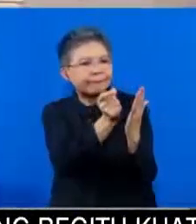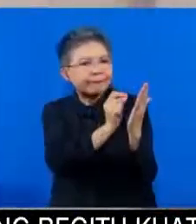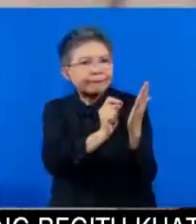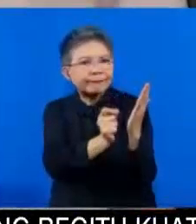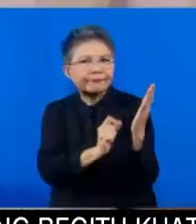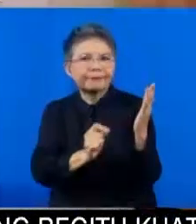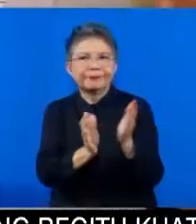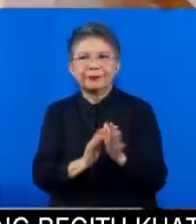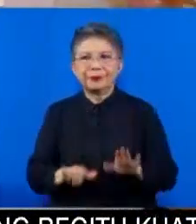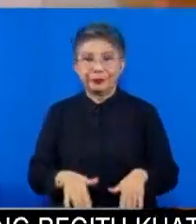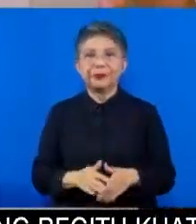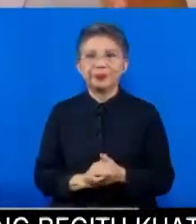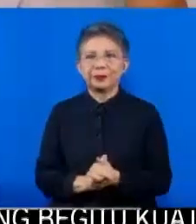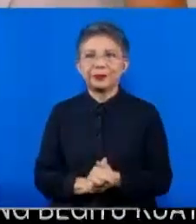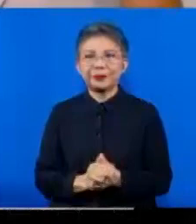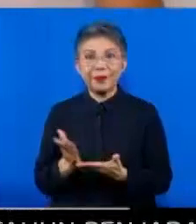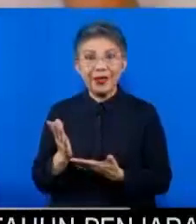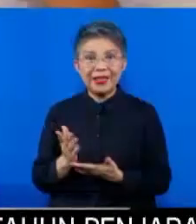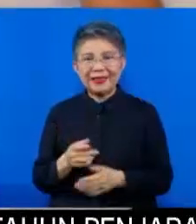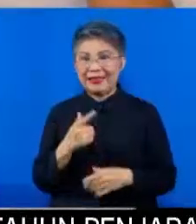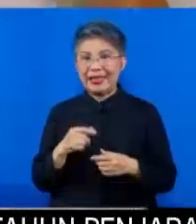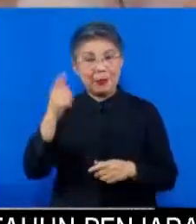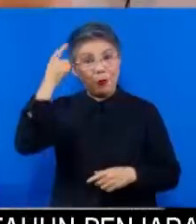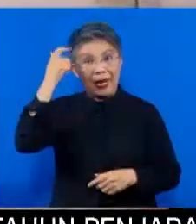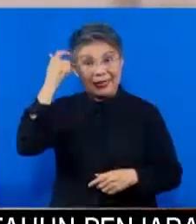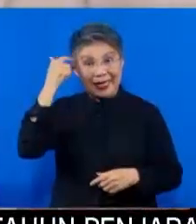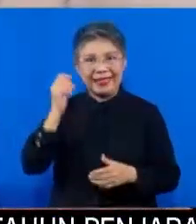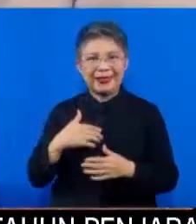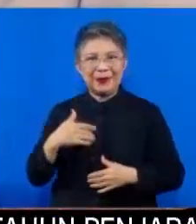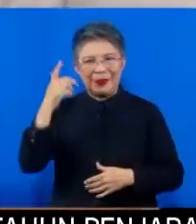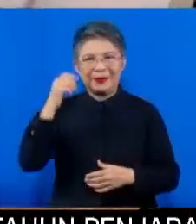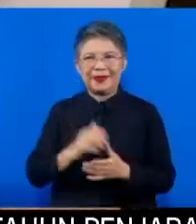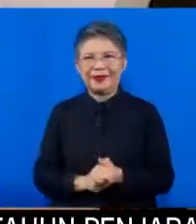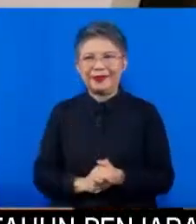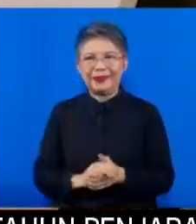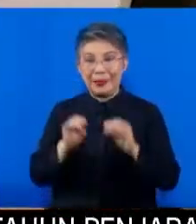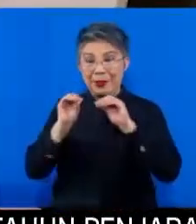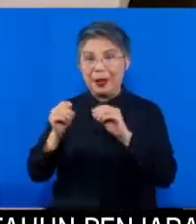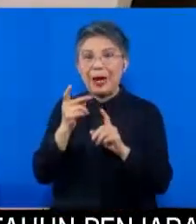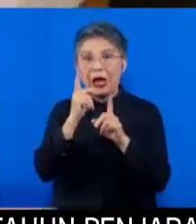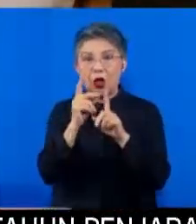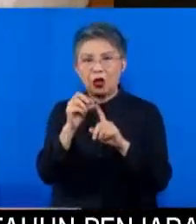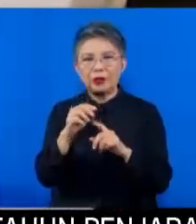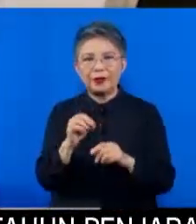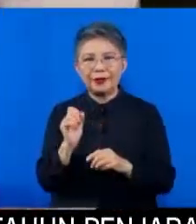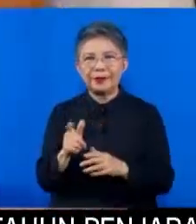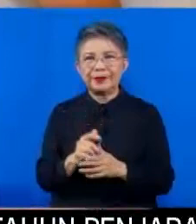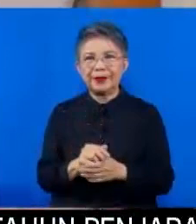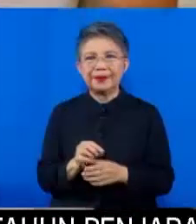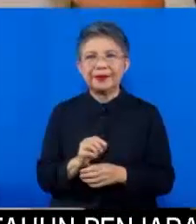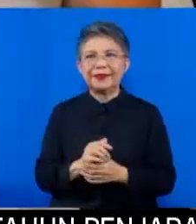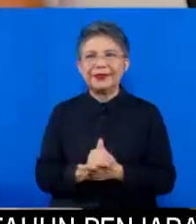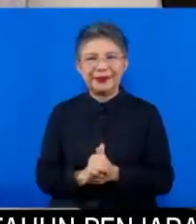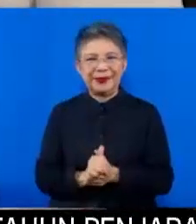Nah, kalau tadi saya udah ngeliatin, sekarang waktunya saya mau belajar, diajarin langsung sama Pak Hartono. Belajarnya juga di kain yang lain, supaya saya